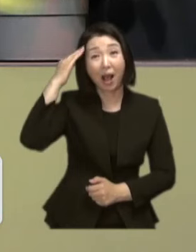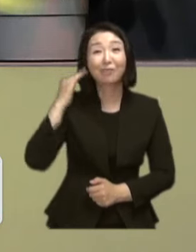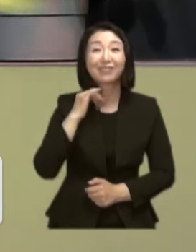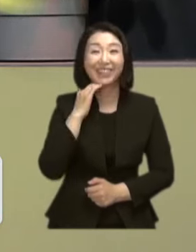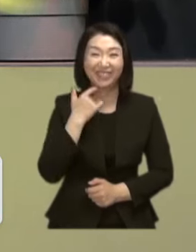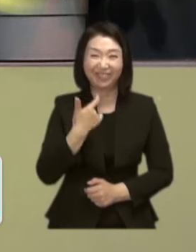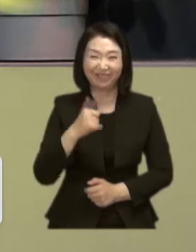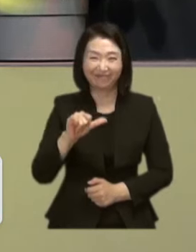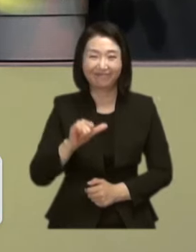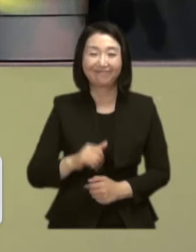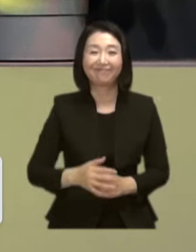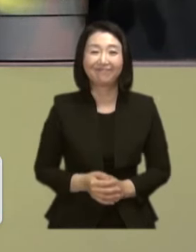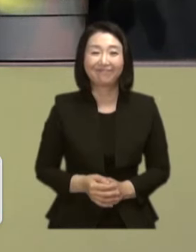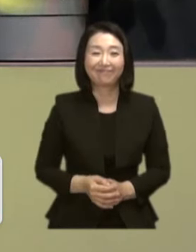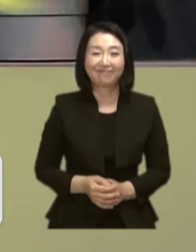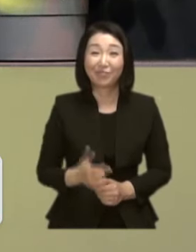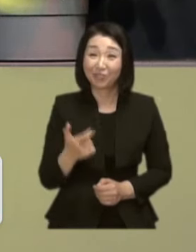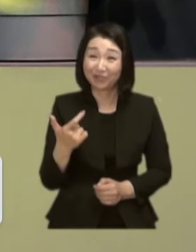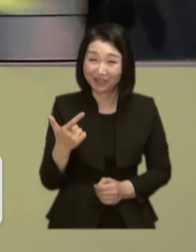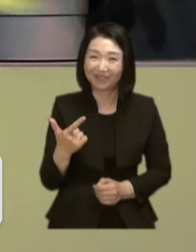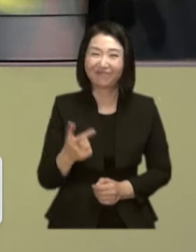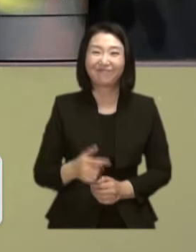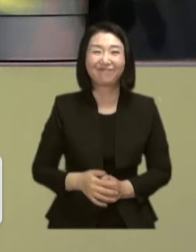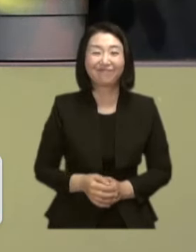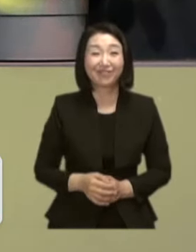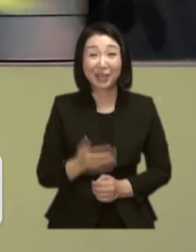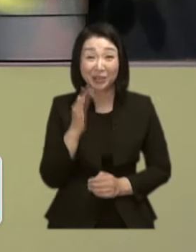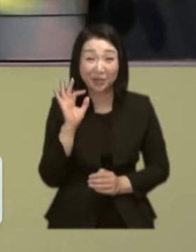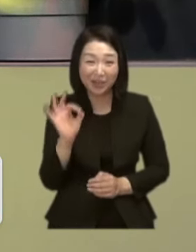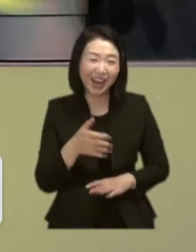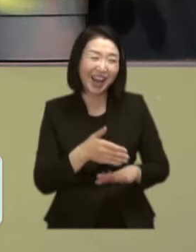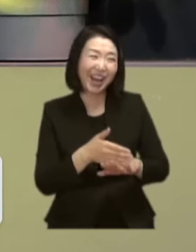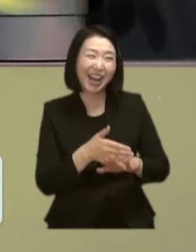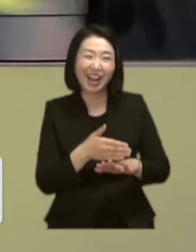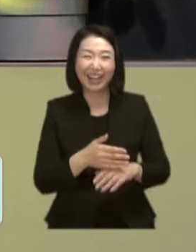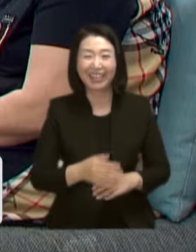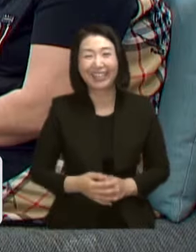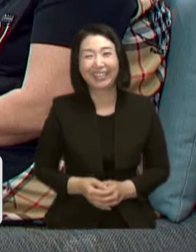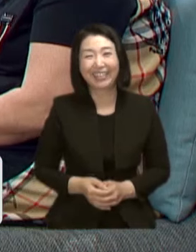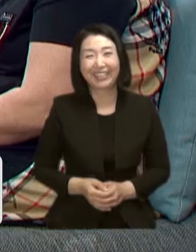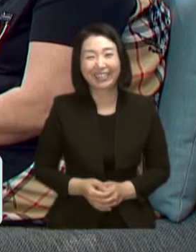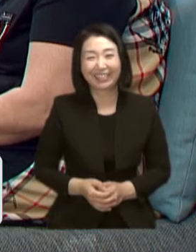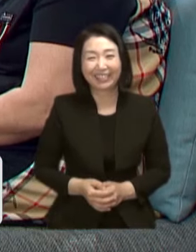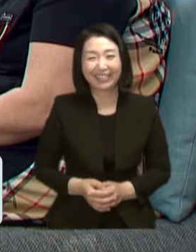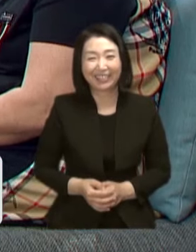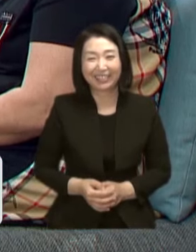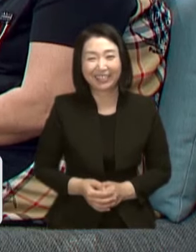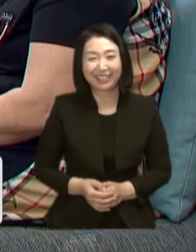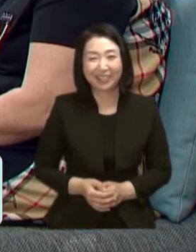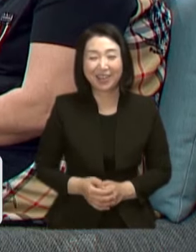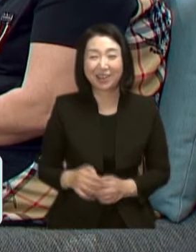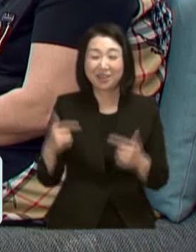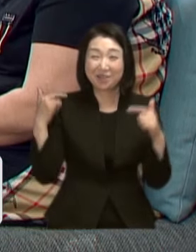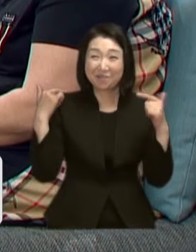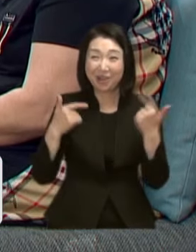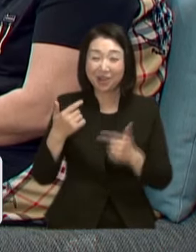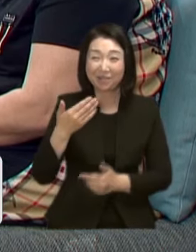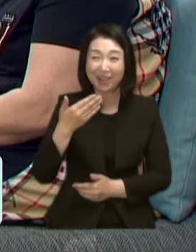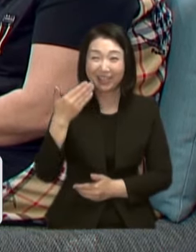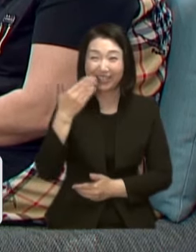마늘이에요. 한국 나이 66입니다. 너무 젊어 보이시네요. 아, 감사합니다. 네. 매일 밤 주님께서 단잠을 주시면서